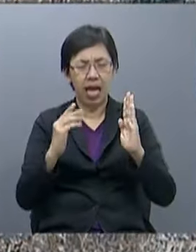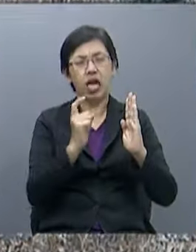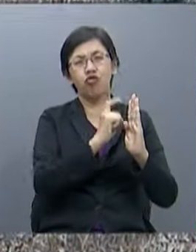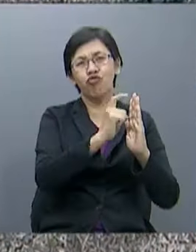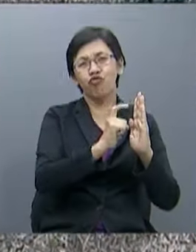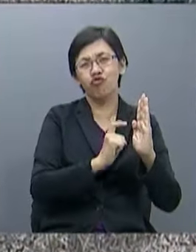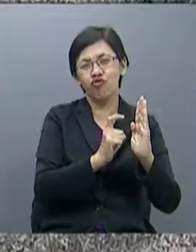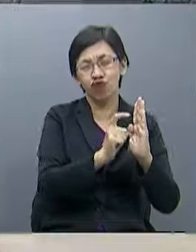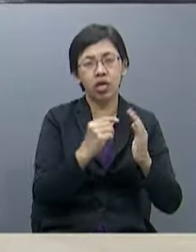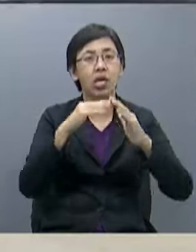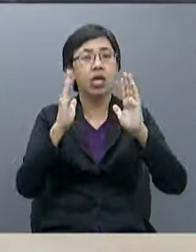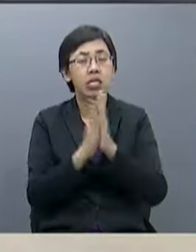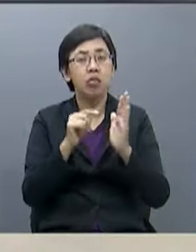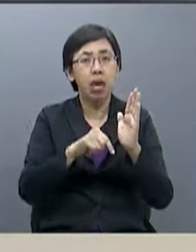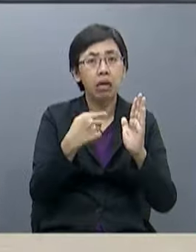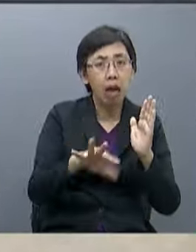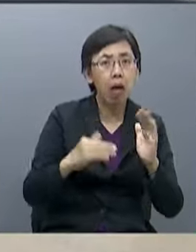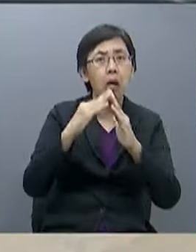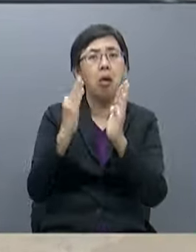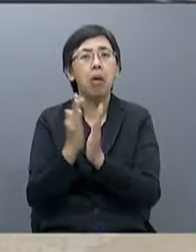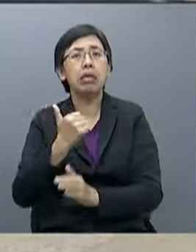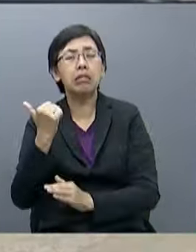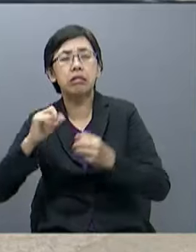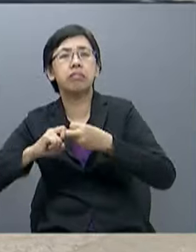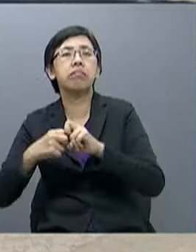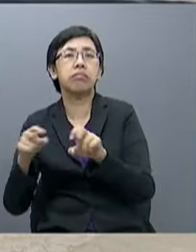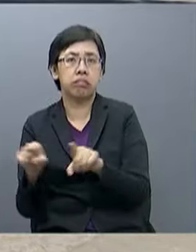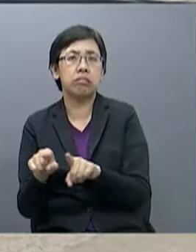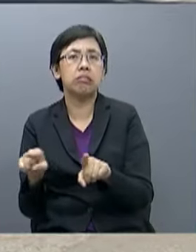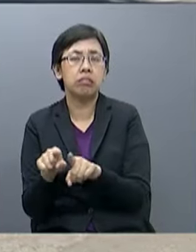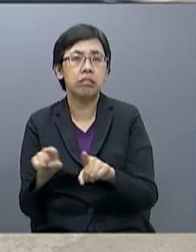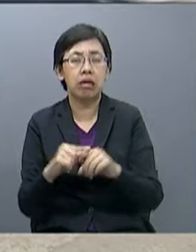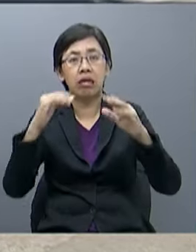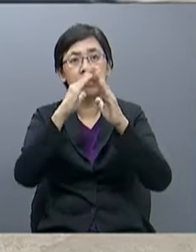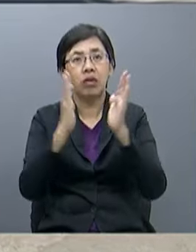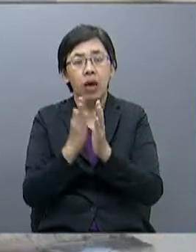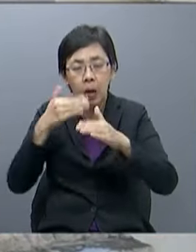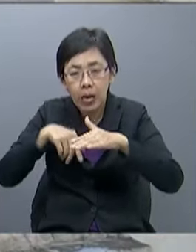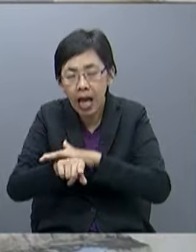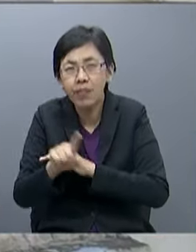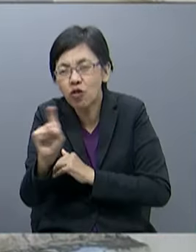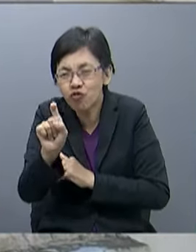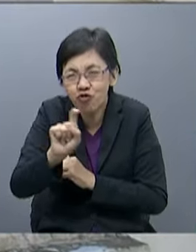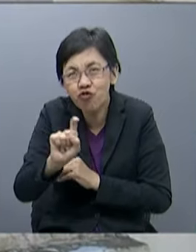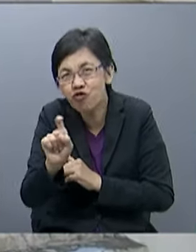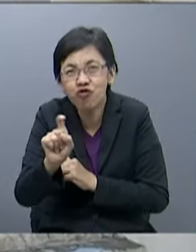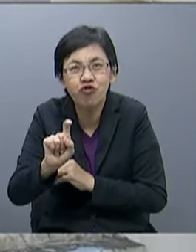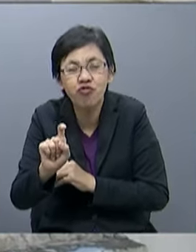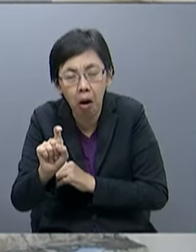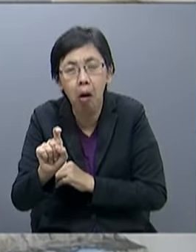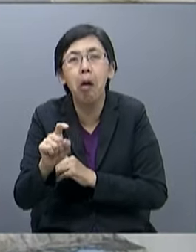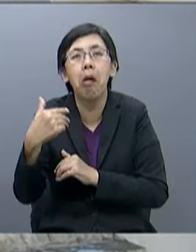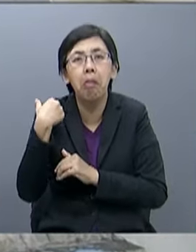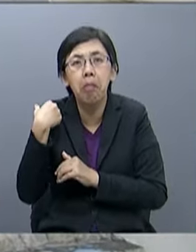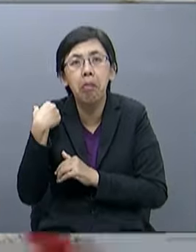ากวัดล่ำช้างแล้วก็ยังมีอีกหลายวัดในพื้นที่เมืองเชียงใหม่ที่ถูกลักลอบนำสีมาพ่นเขียนบนกำแพงทั้งนี้ก็ยัง